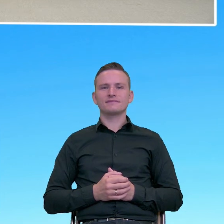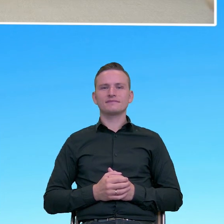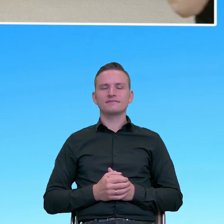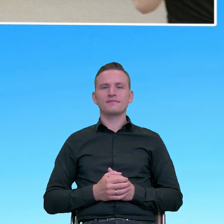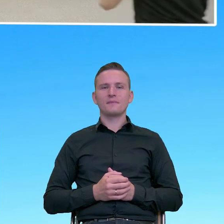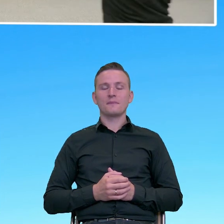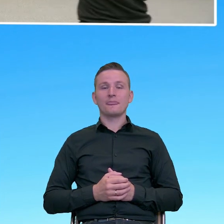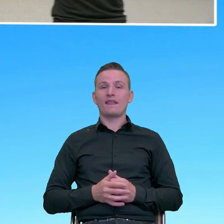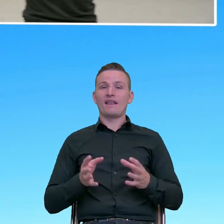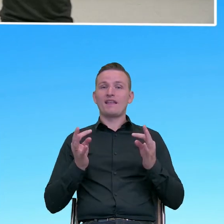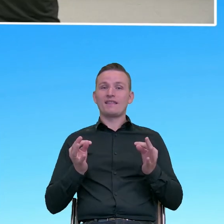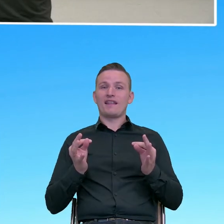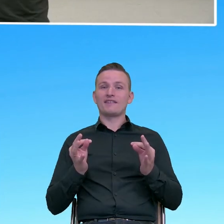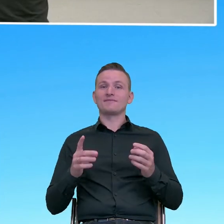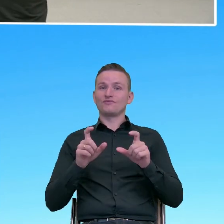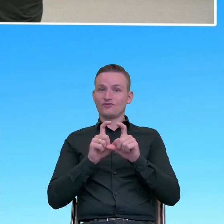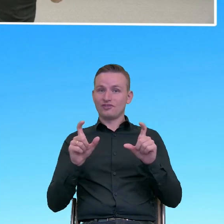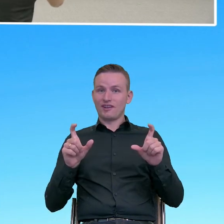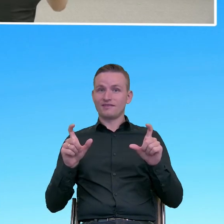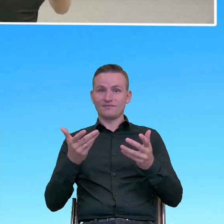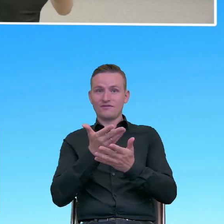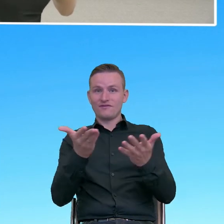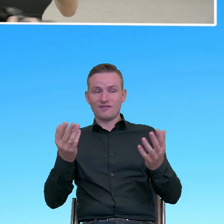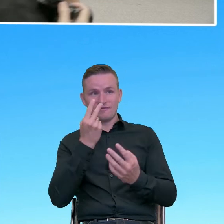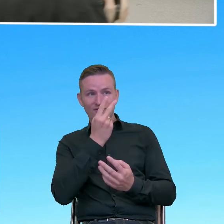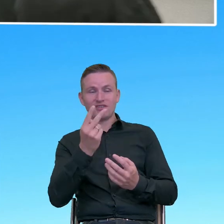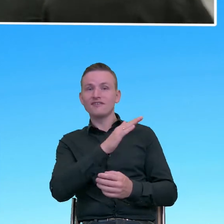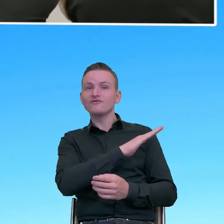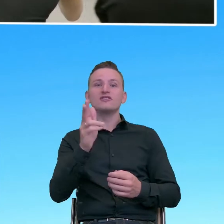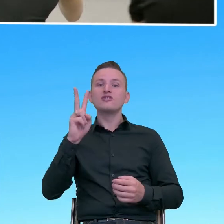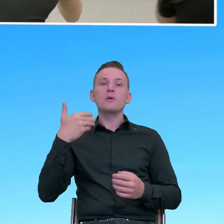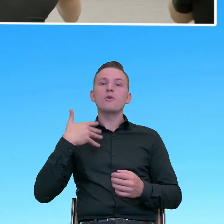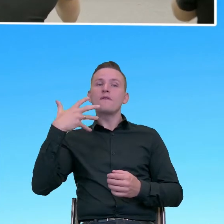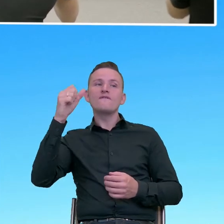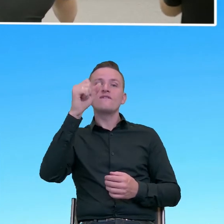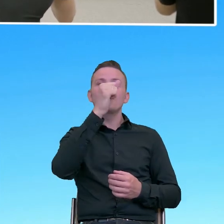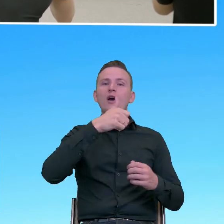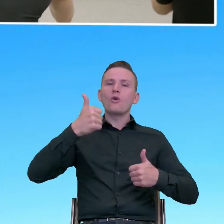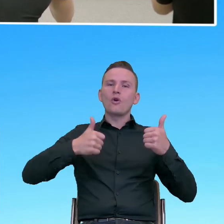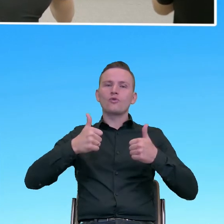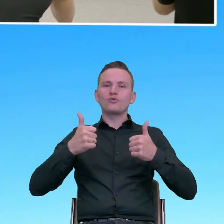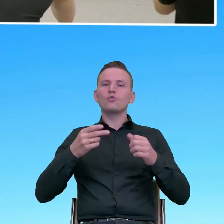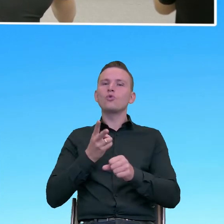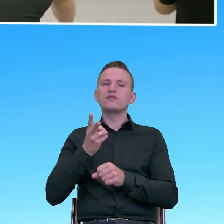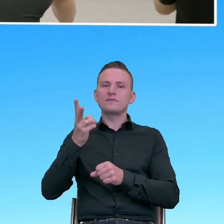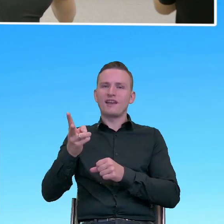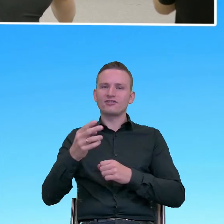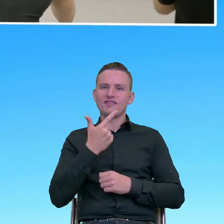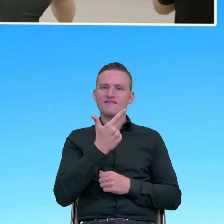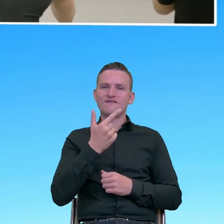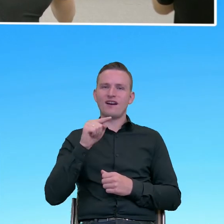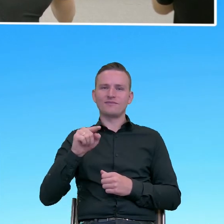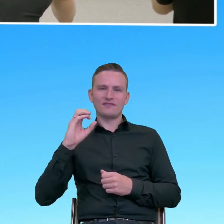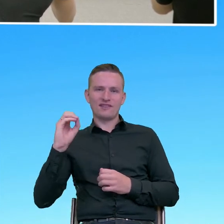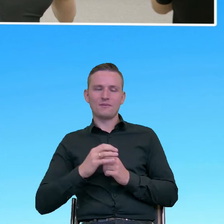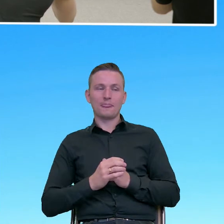Moi drodzy, to jest moment, kiedy poznajecie wszystkich naszych zwycięzców tegorocznej edycji konkursu Udostępniacze 2.0. Dwa zespoły są z nami w